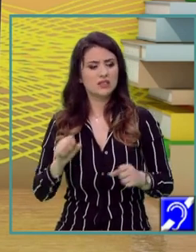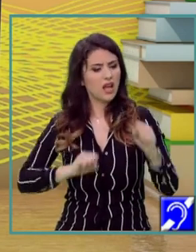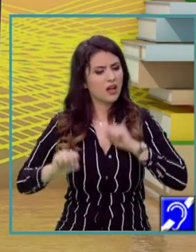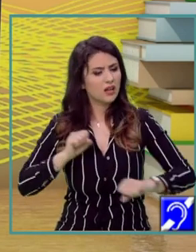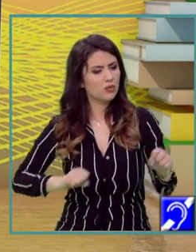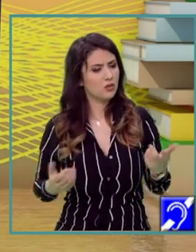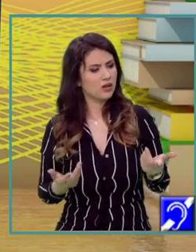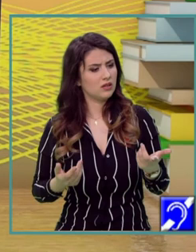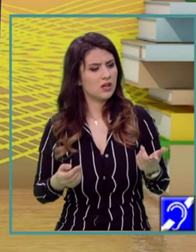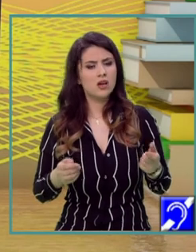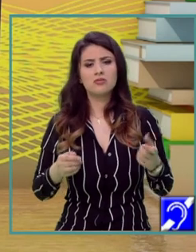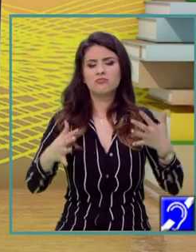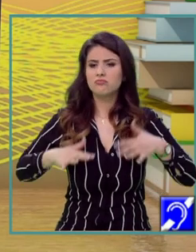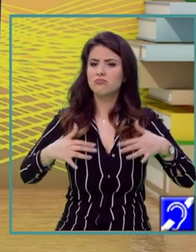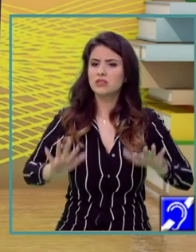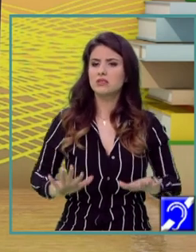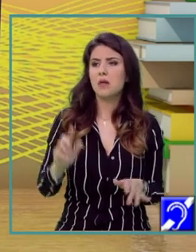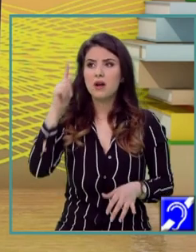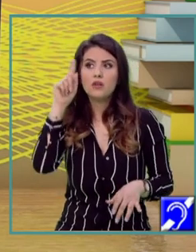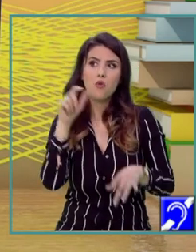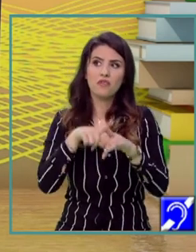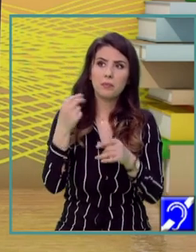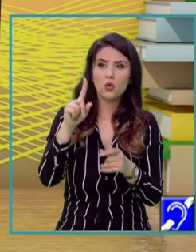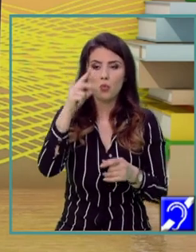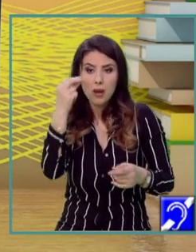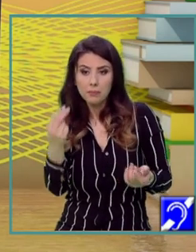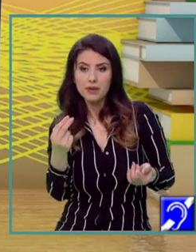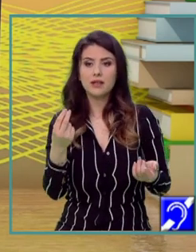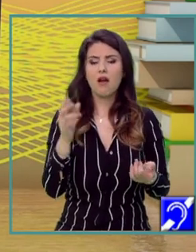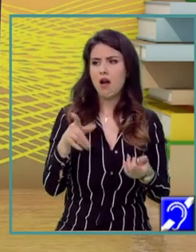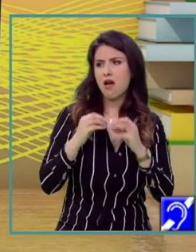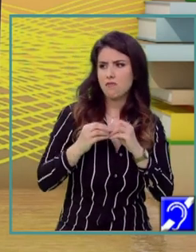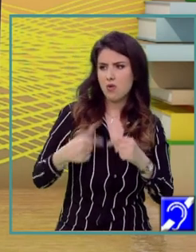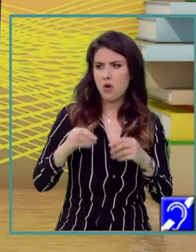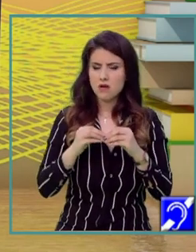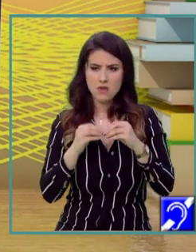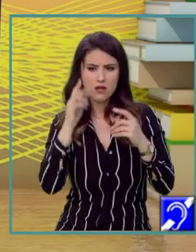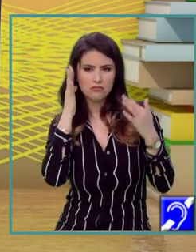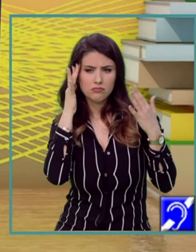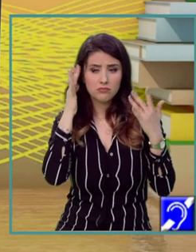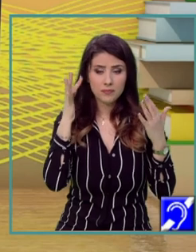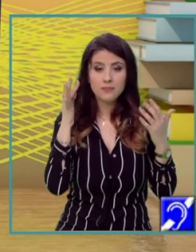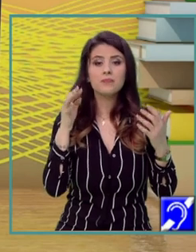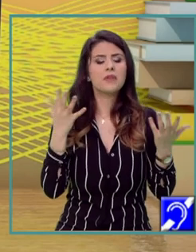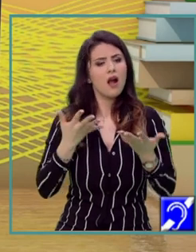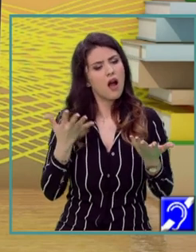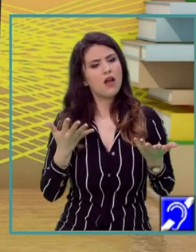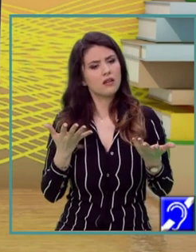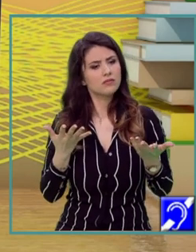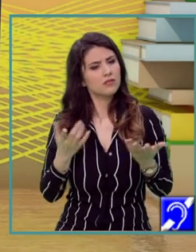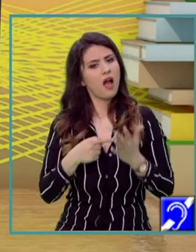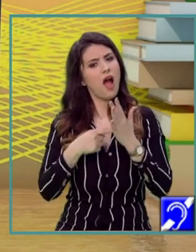ale unui personaj și al intelectualului Ștefan gheorghidiu care pentru fel sau altul își manifestă și